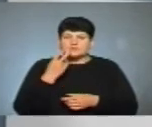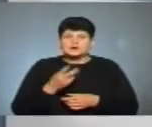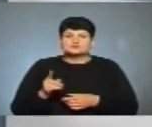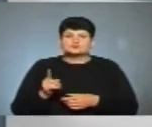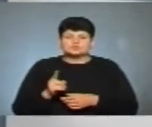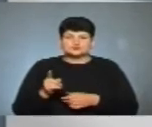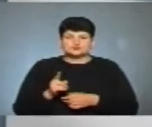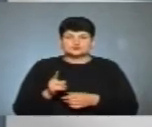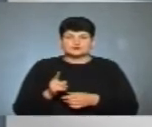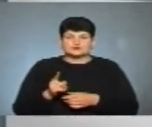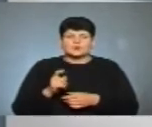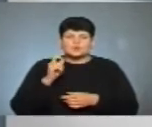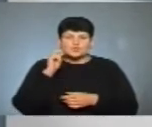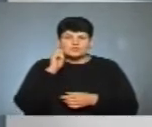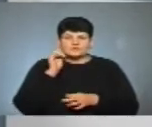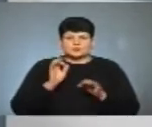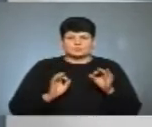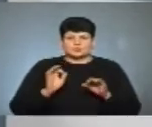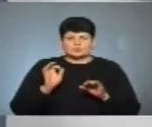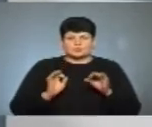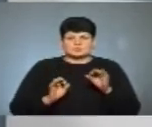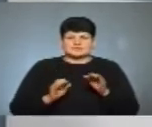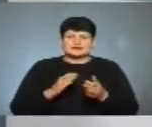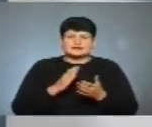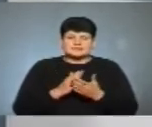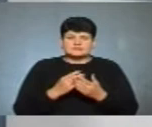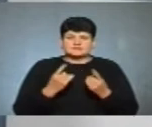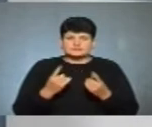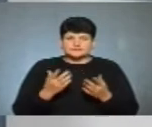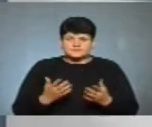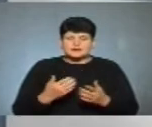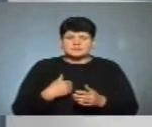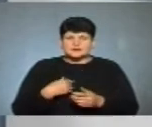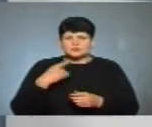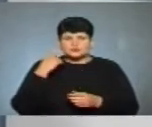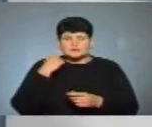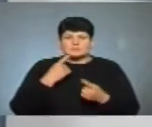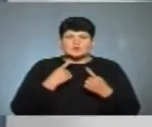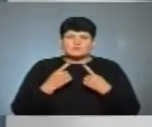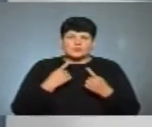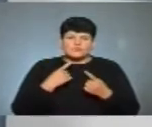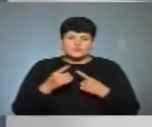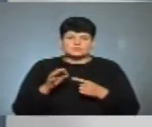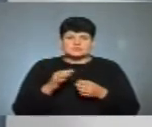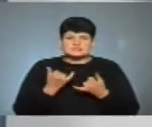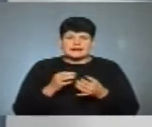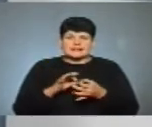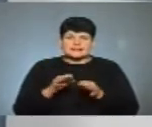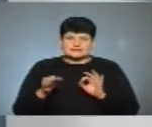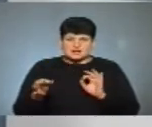в розрізі віку диспропорція є значна, то я думаю, що ми поговоримо зараз детальніше.